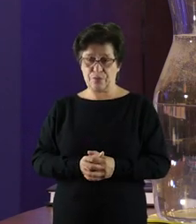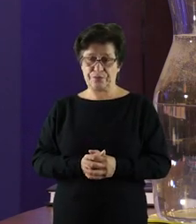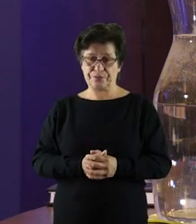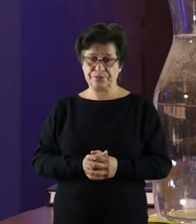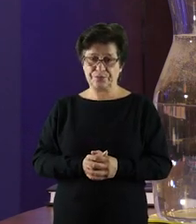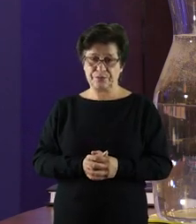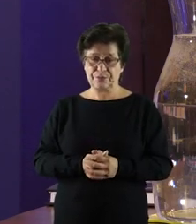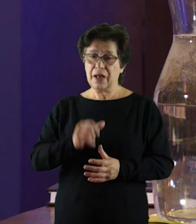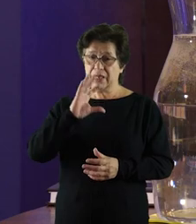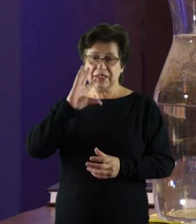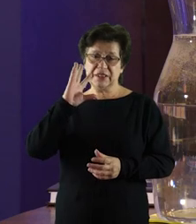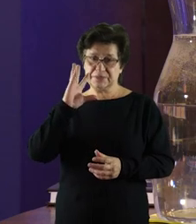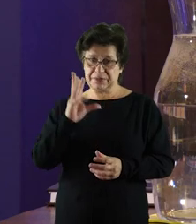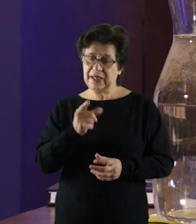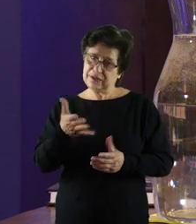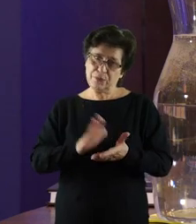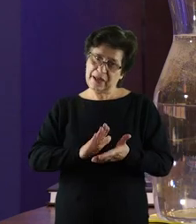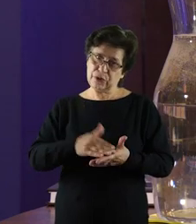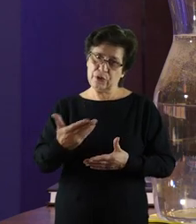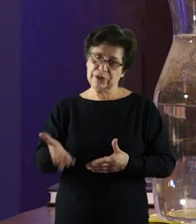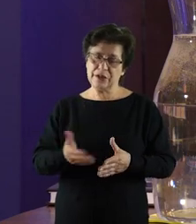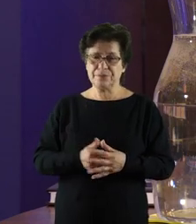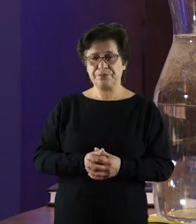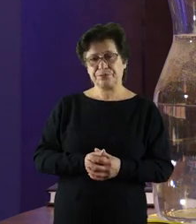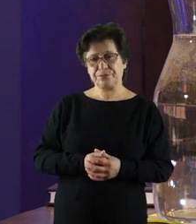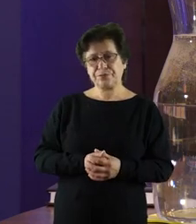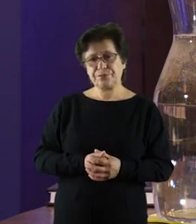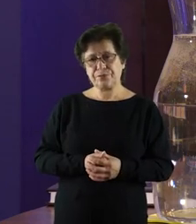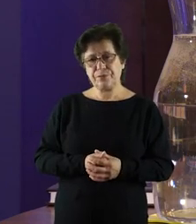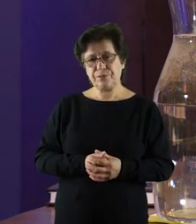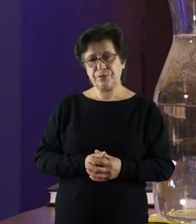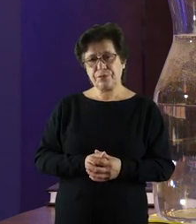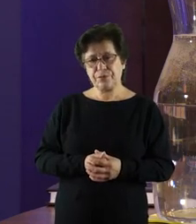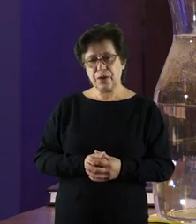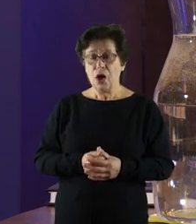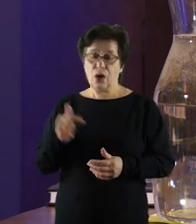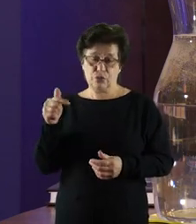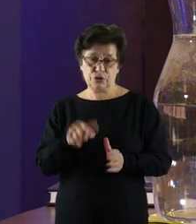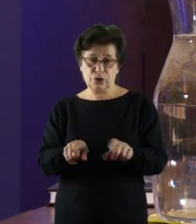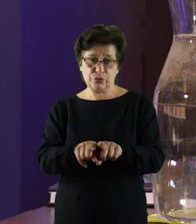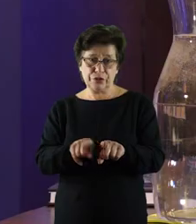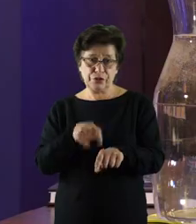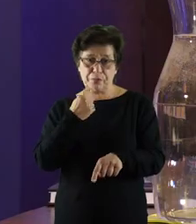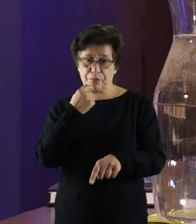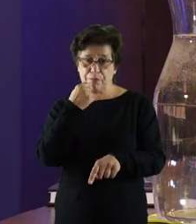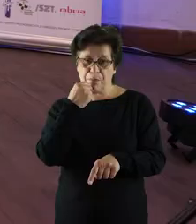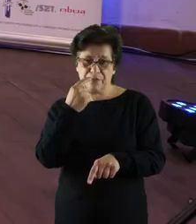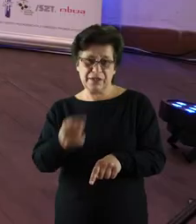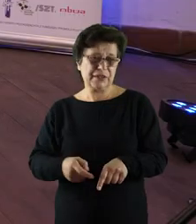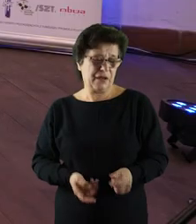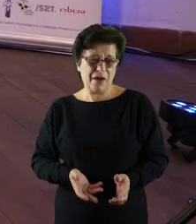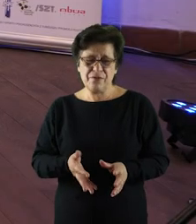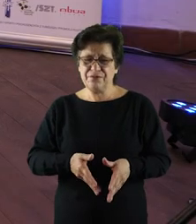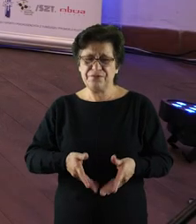jeszcze piękną nagrodę od jurorów. Muszę też wyznać, że bardzo wiele mnie